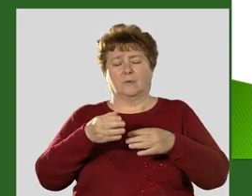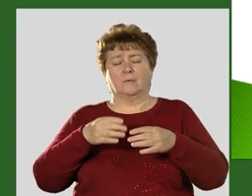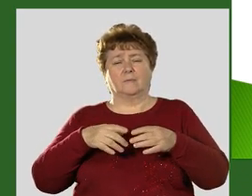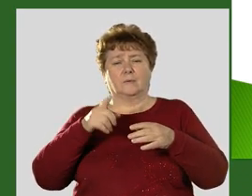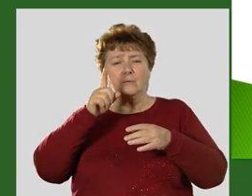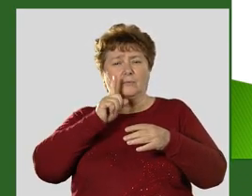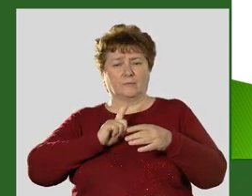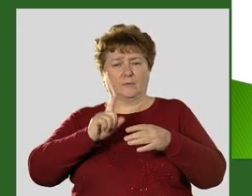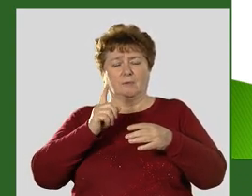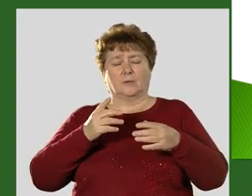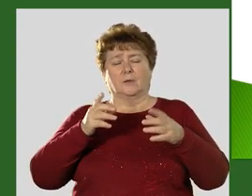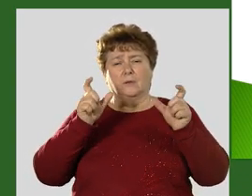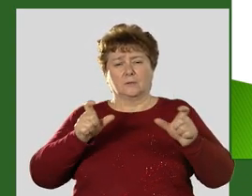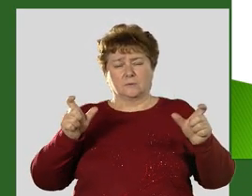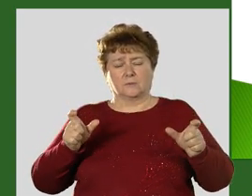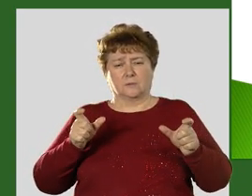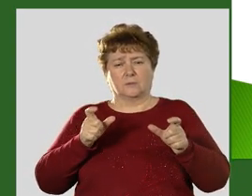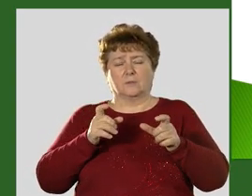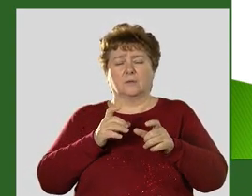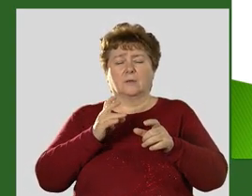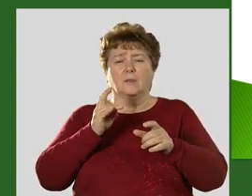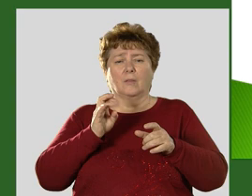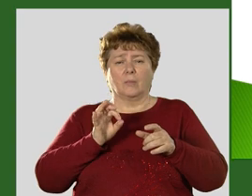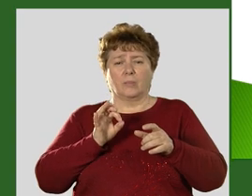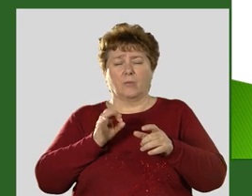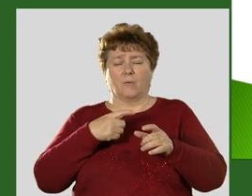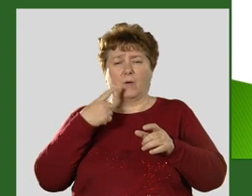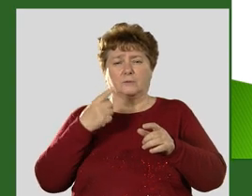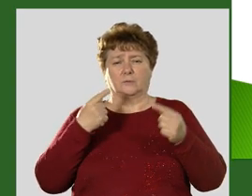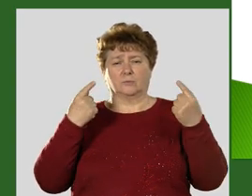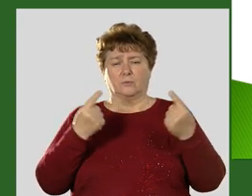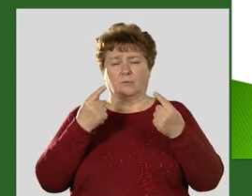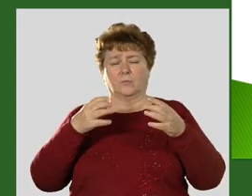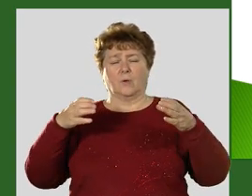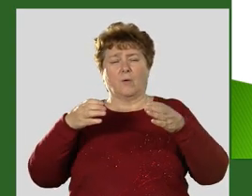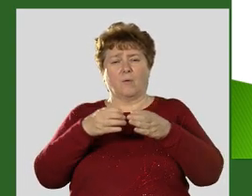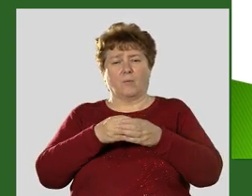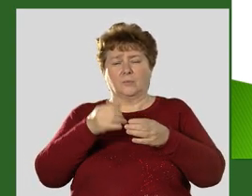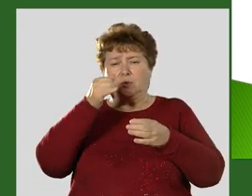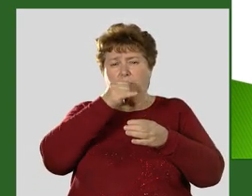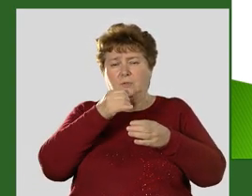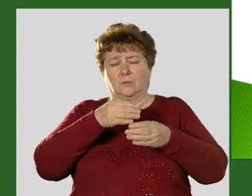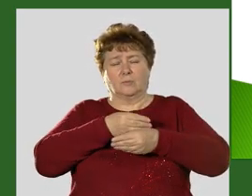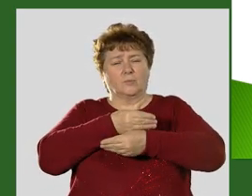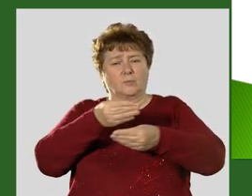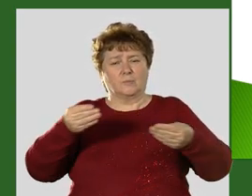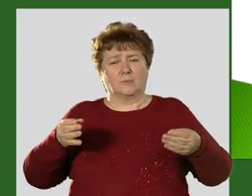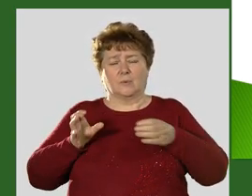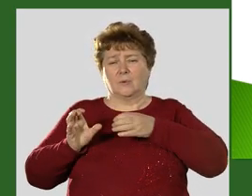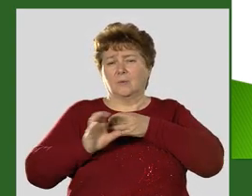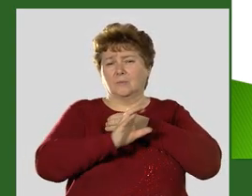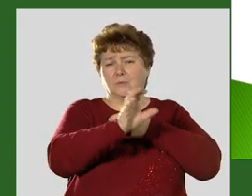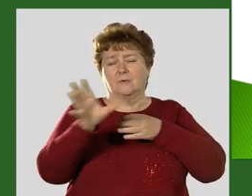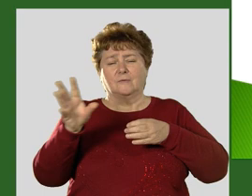удовлетворение потребностей населения. Однако один даже крупный комплекс не может обеспечить продукцией